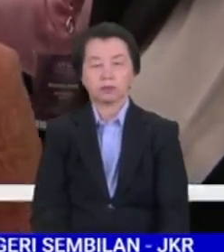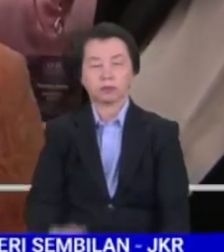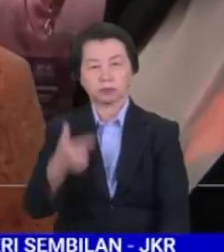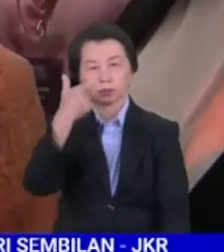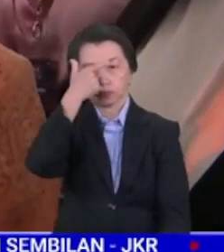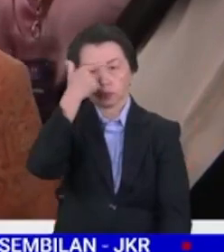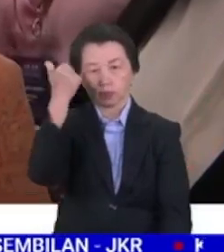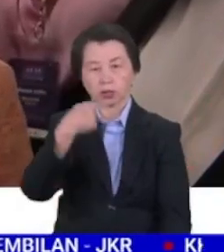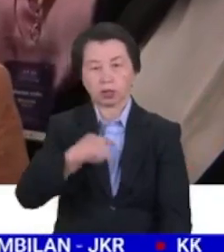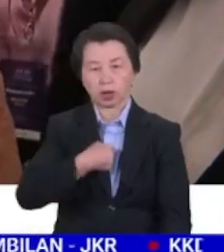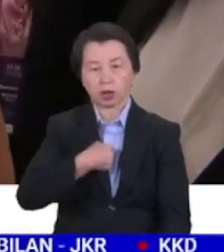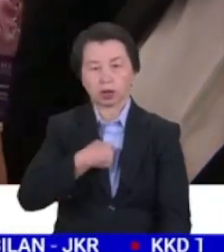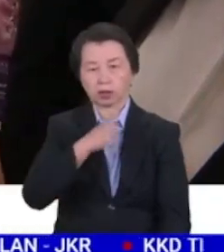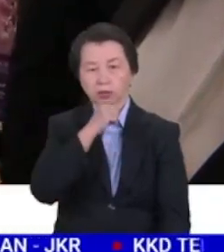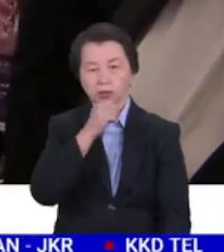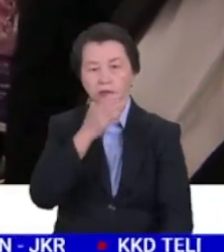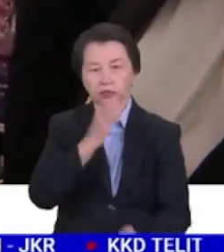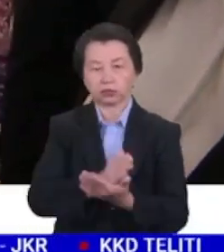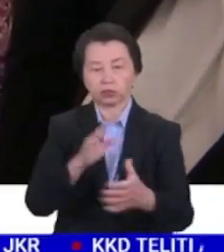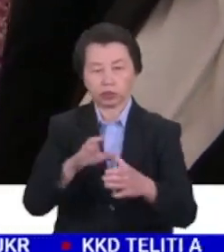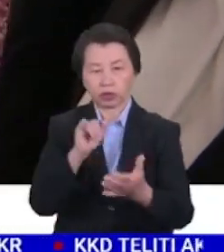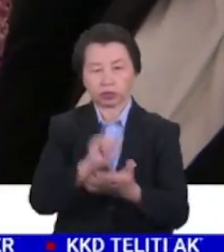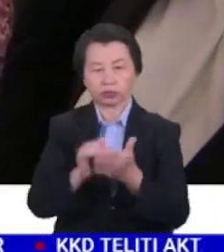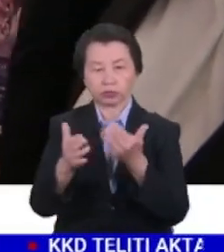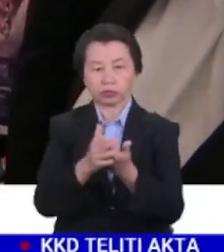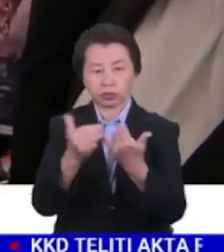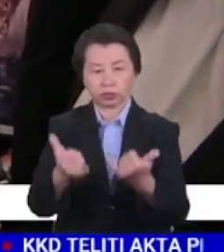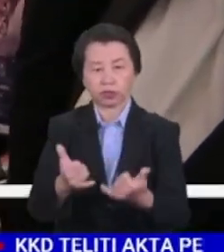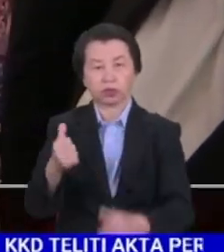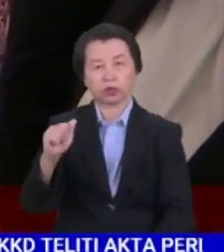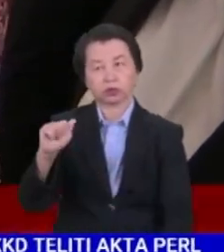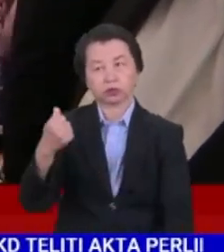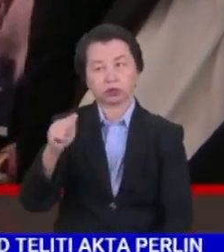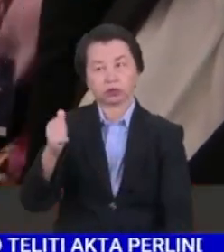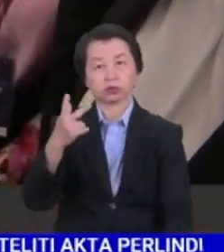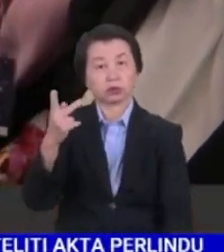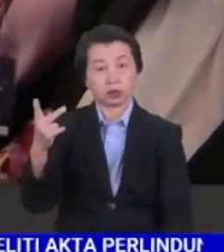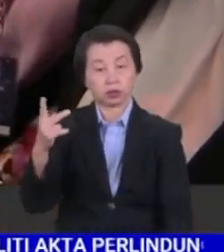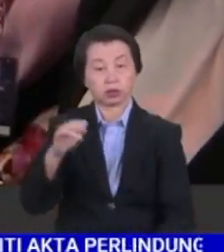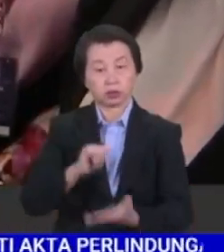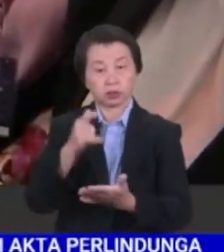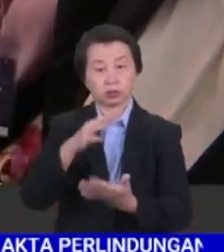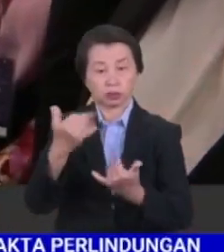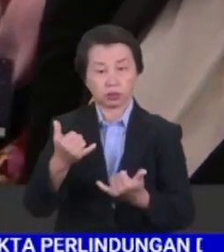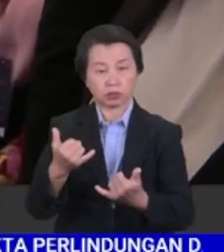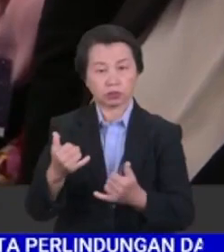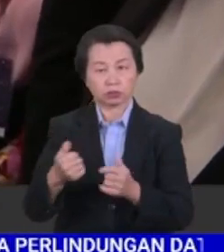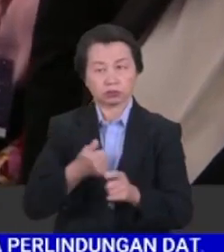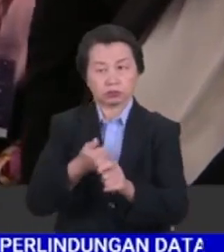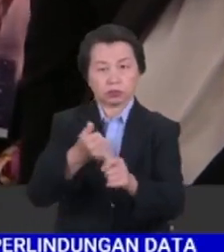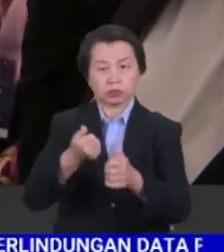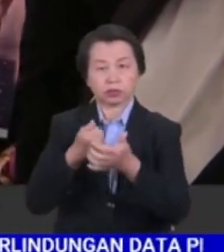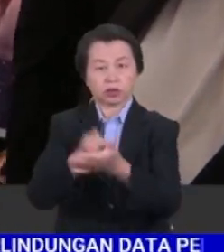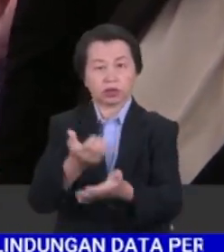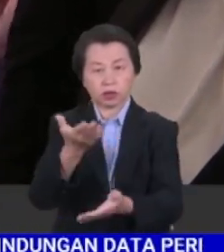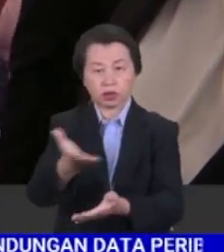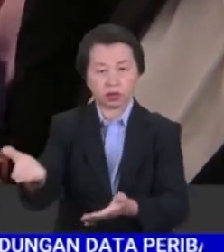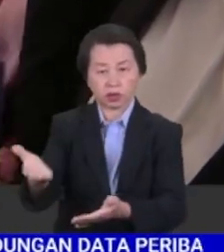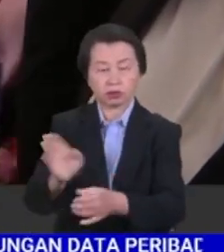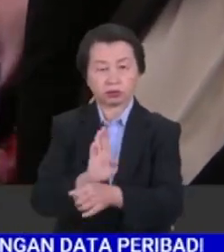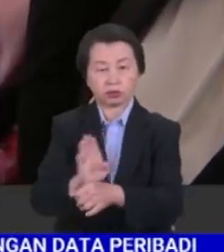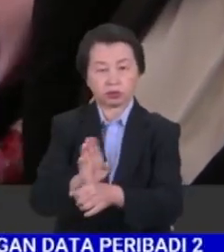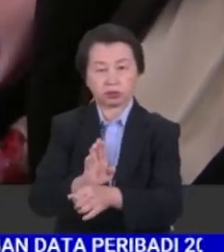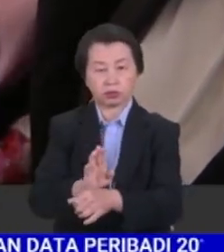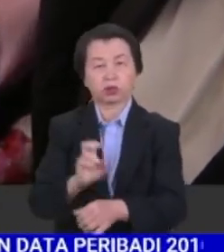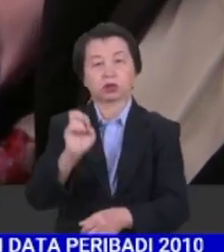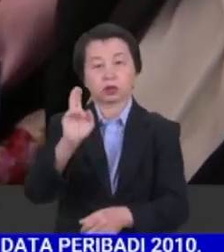Because I have not been stopping doing that until we reach 10,000. So that's what we want to achieve. We want to help all the women entrepreneurs.